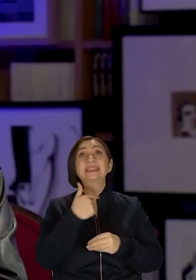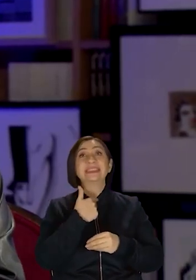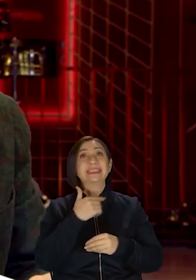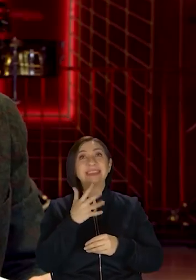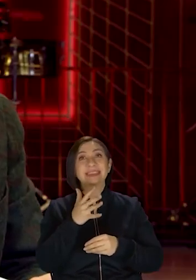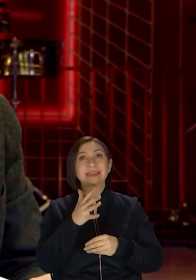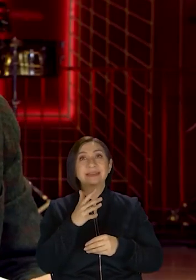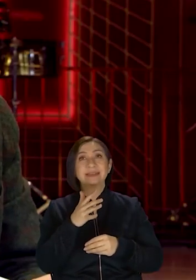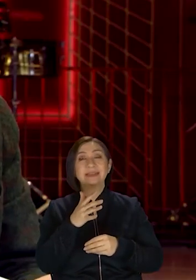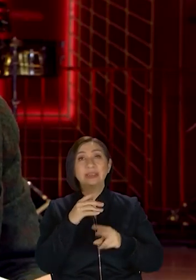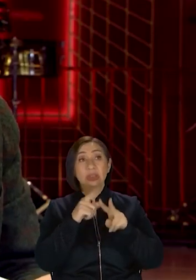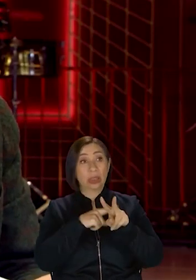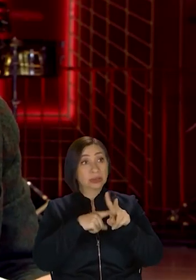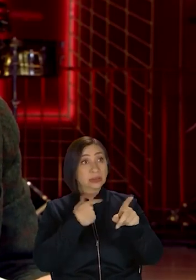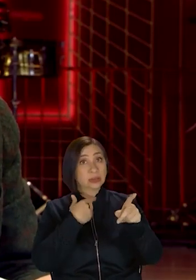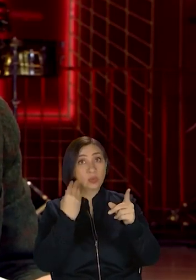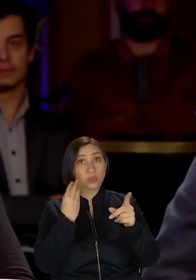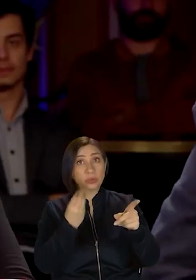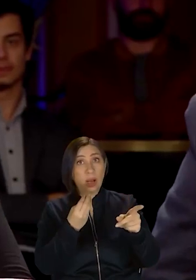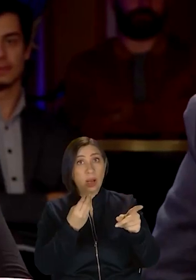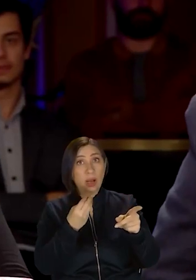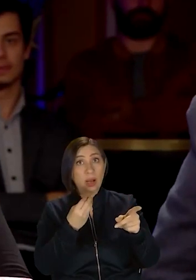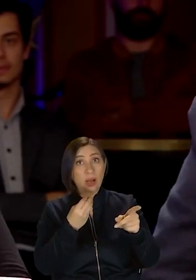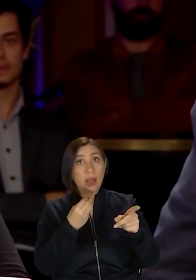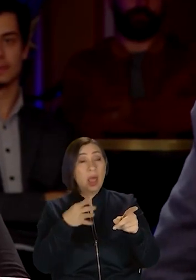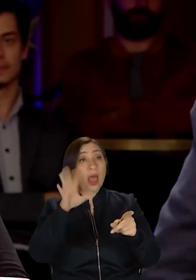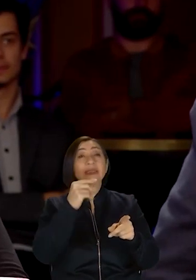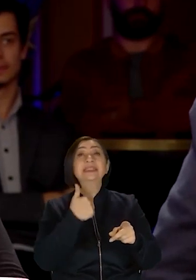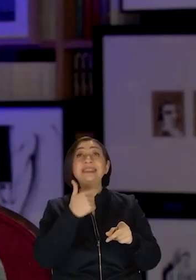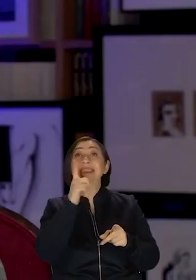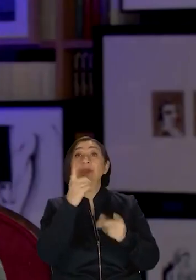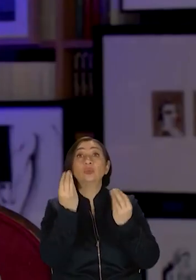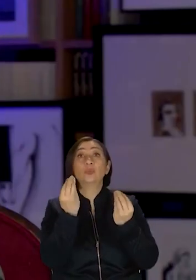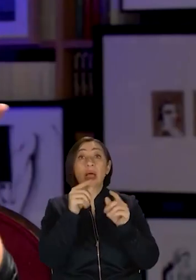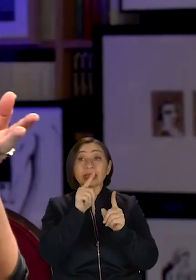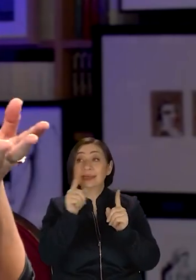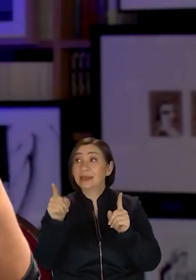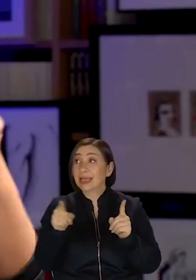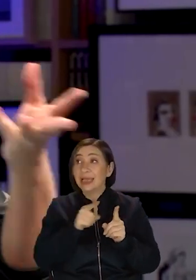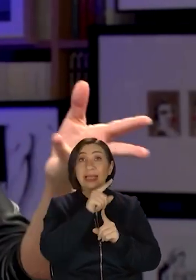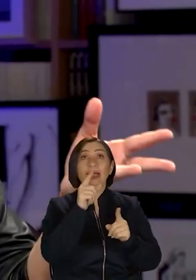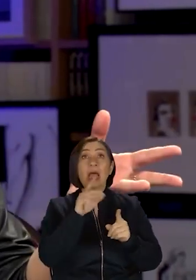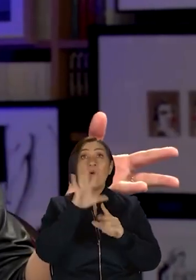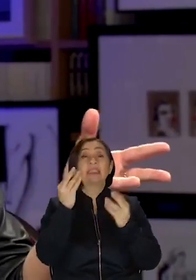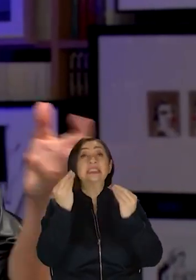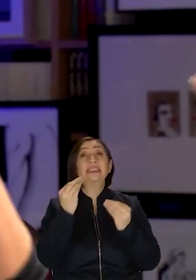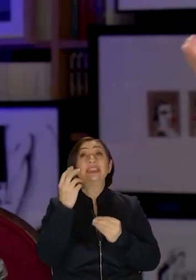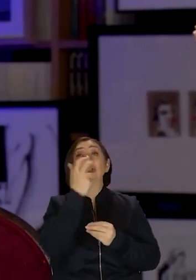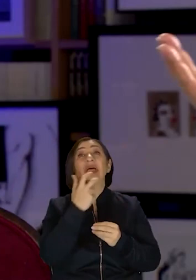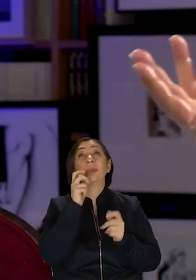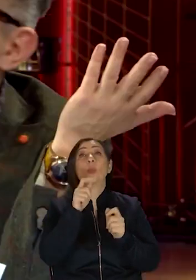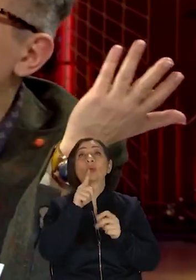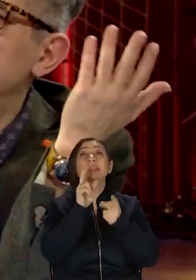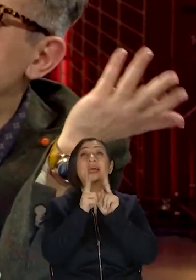sesin nasıl? Yeliz'in de sesi çok güzel. Ben onu, yani, herkesin sesi yani güzel. Ya sesi güzel dediğim herkes iyi söylüyor. Şekerim,